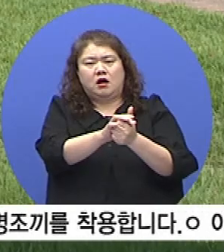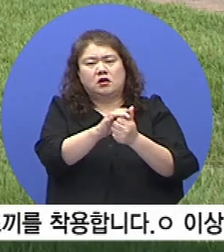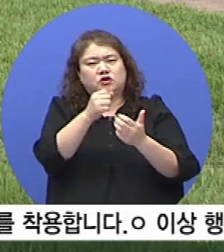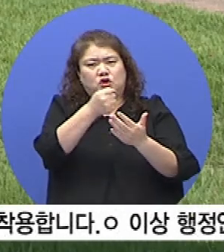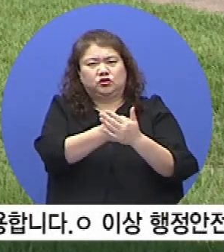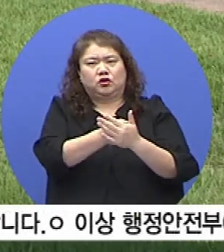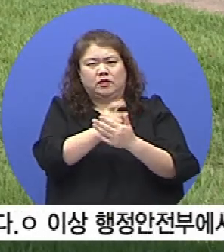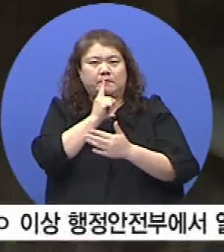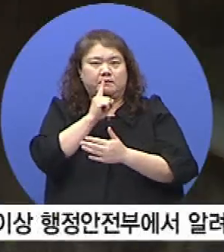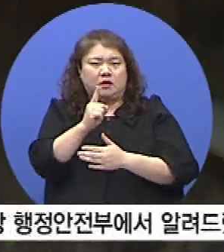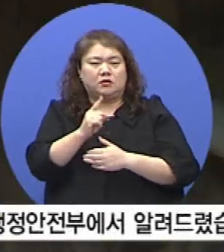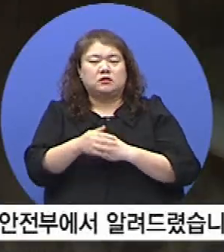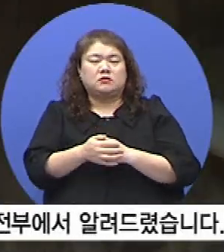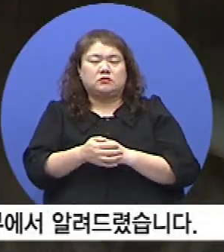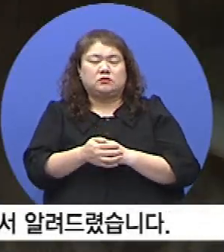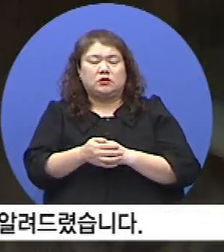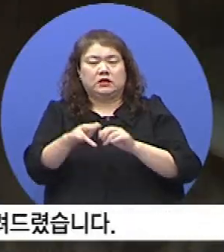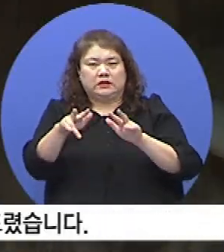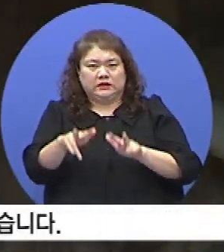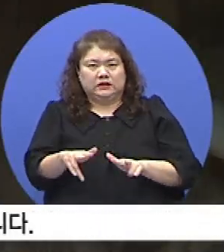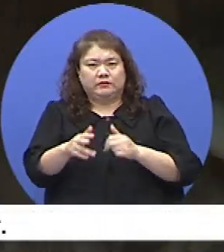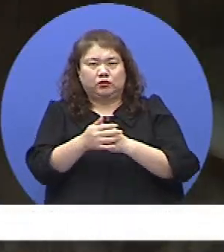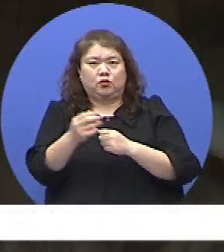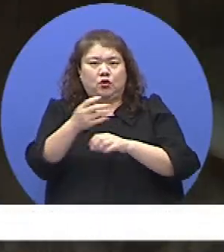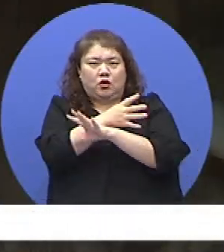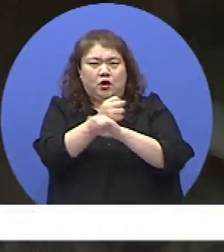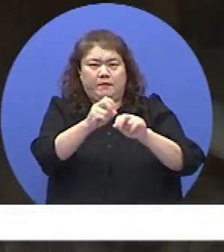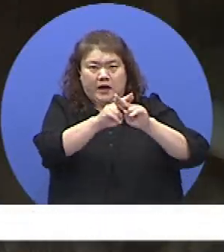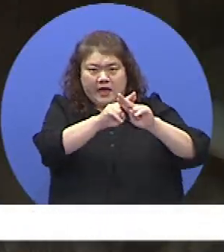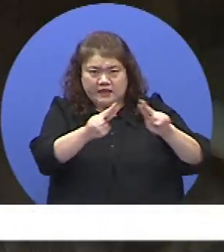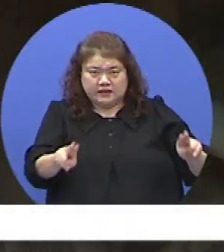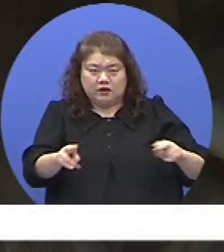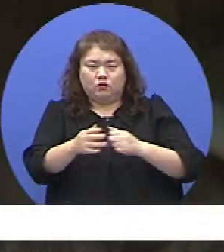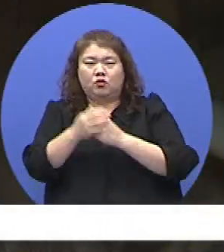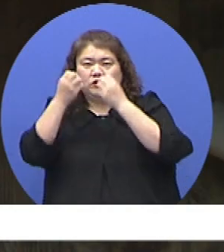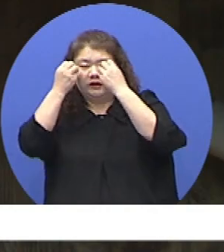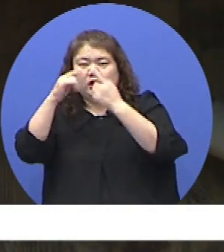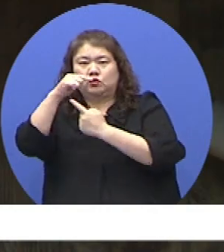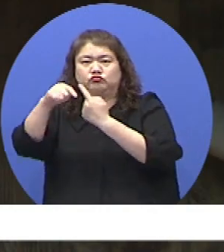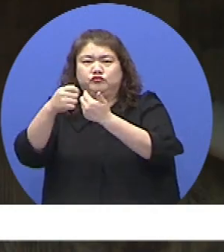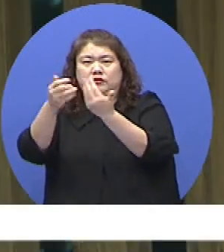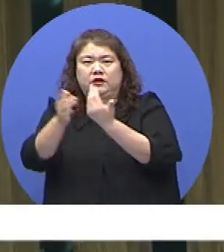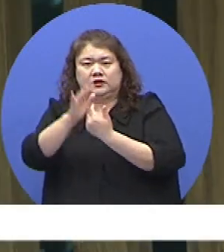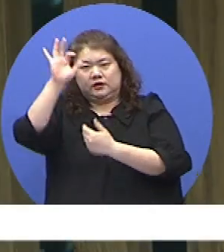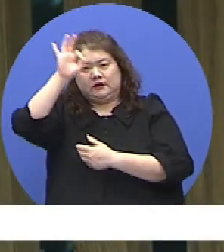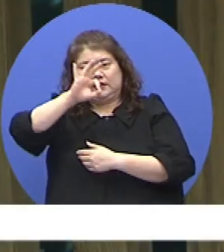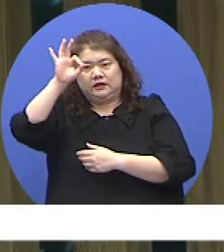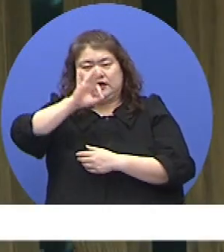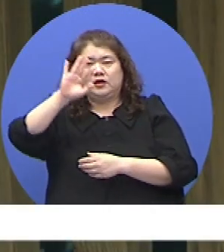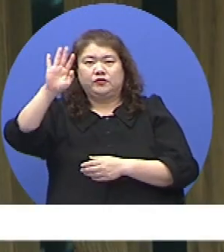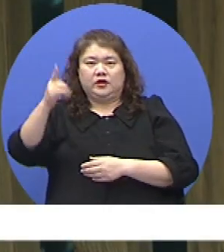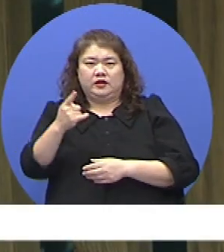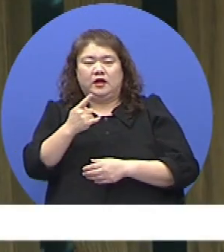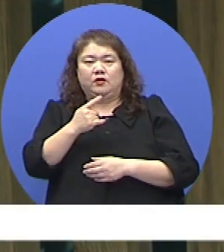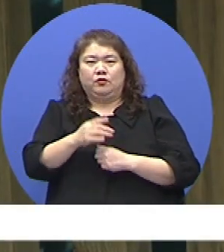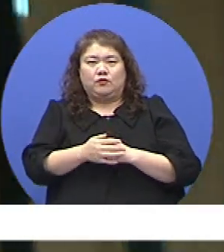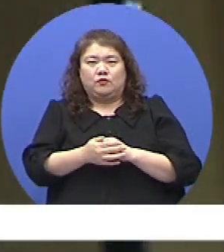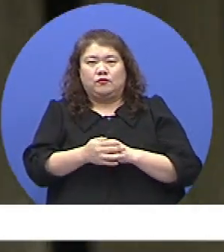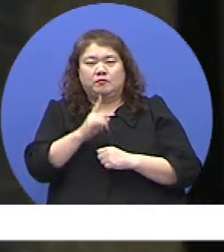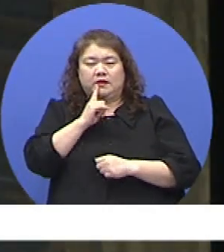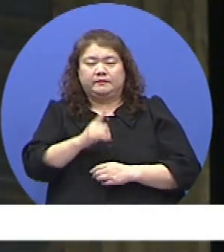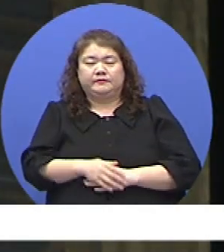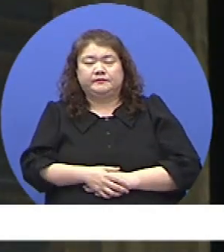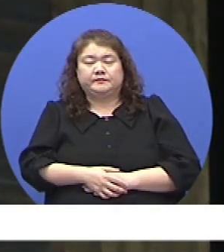아니냐는 지적과 함께 지금이라도 협약을 해지하고 새로운 운영 단체를 찾아야 한다는 목소리가 나오고